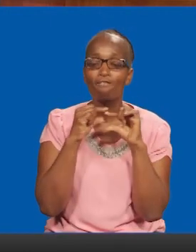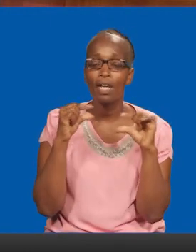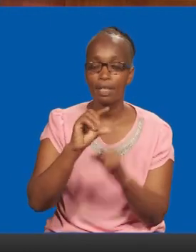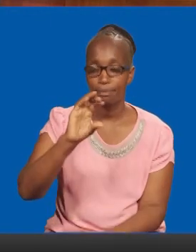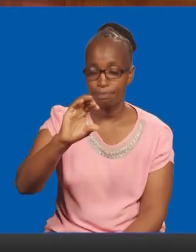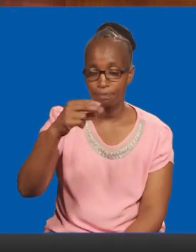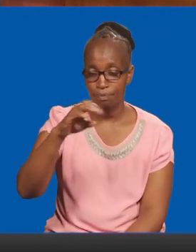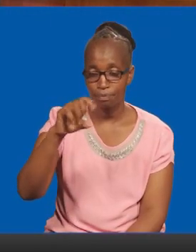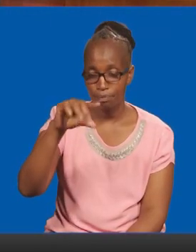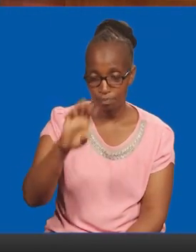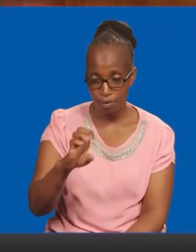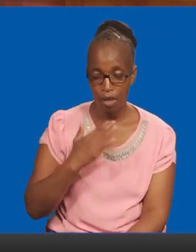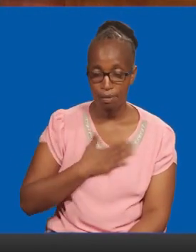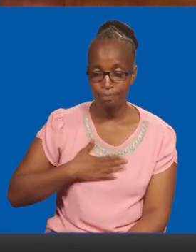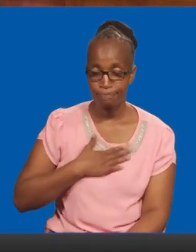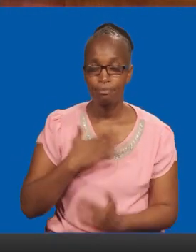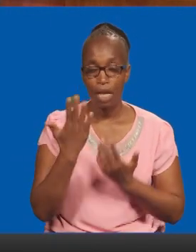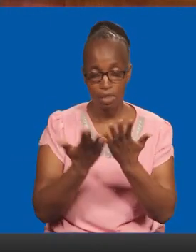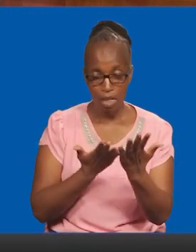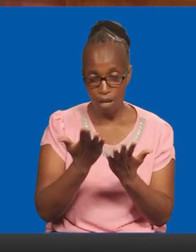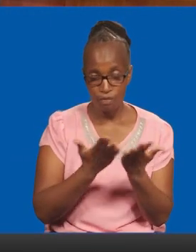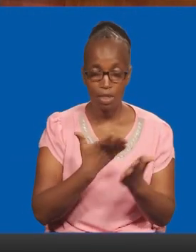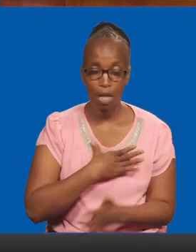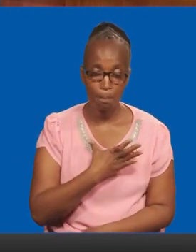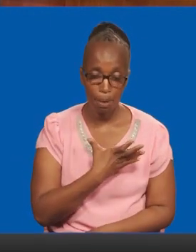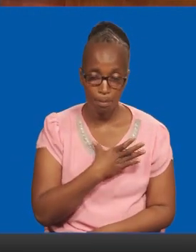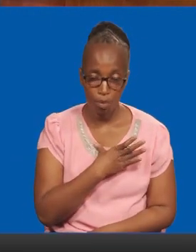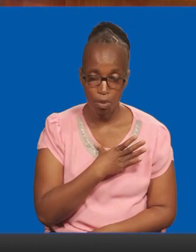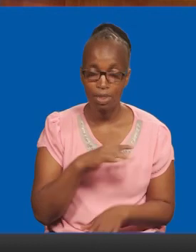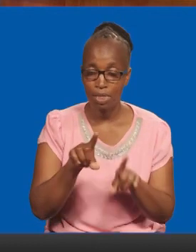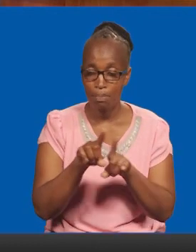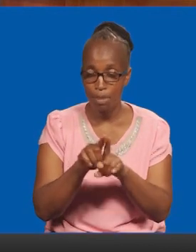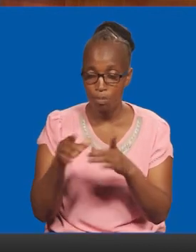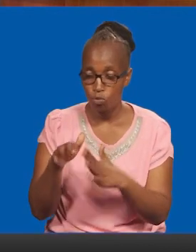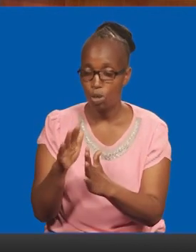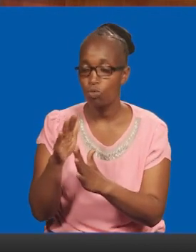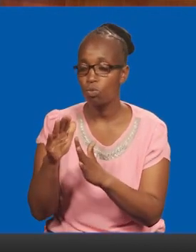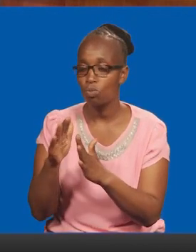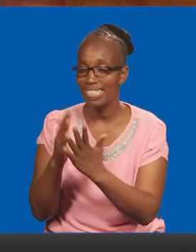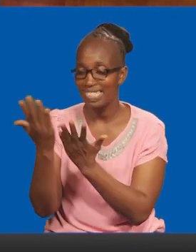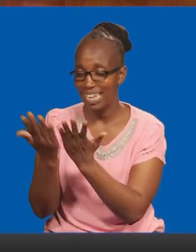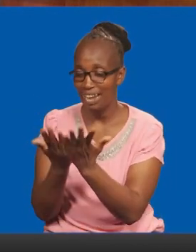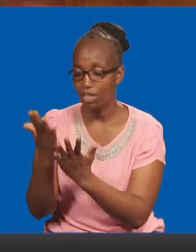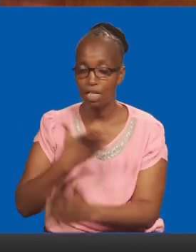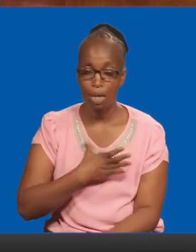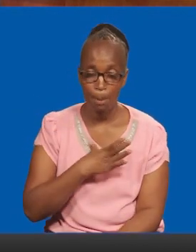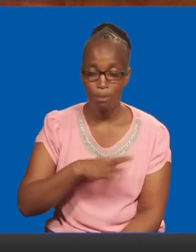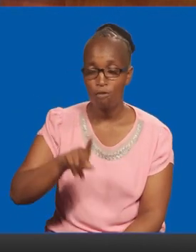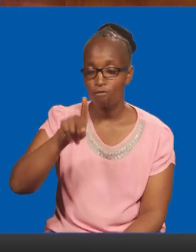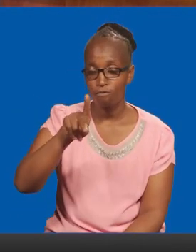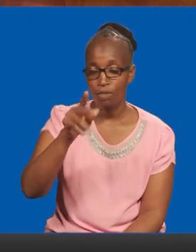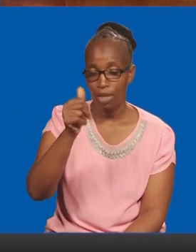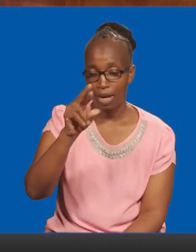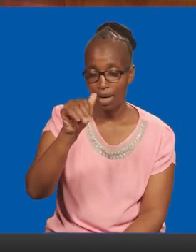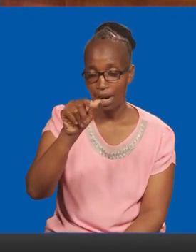Chege, we wish you well. Please serve the people of Gateway Parish the way you served the people of Karatina. You served us